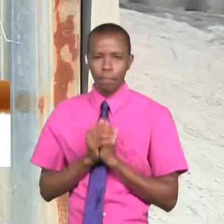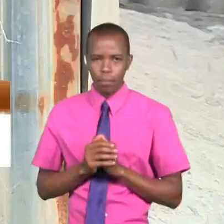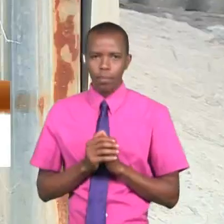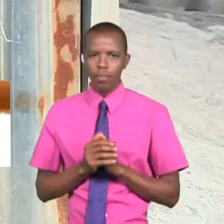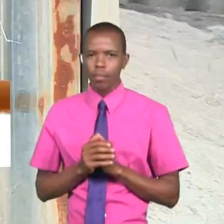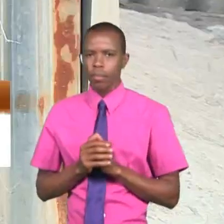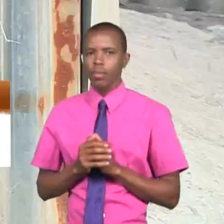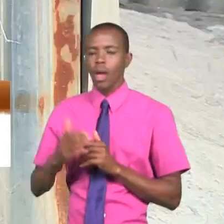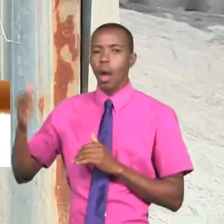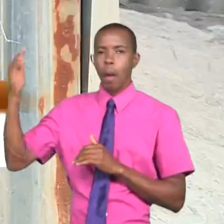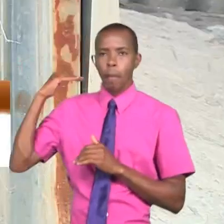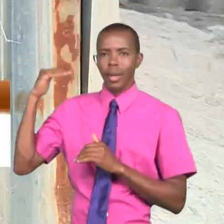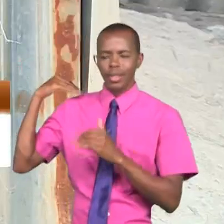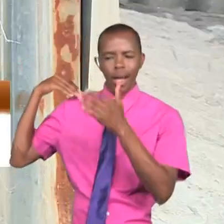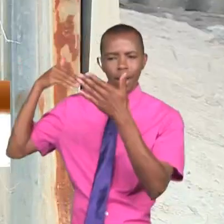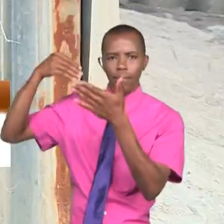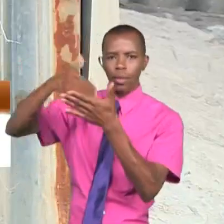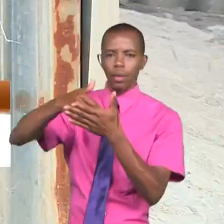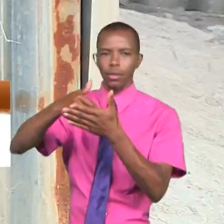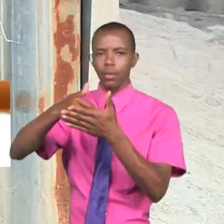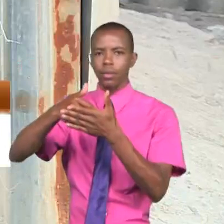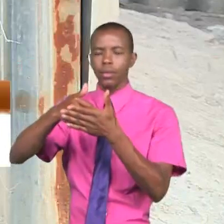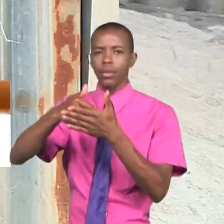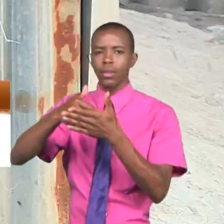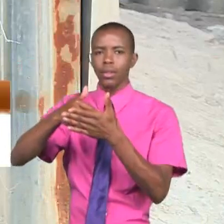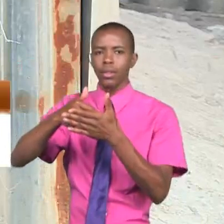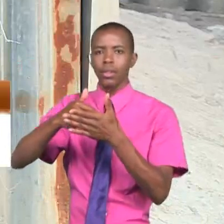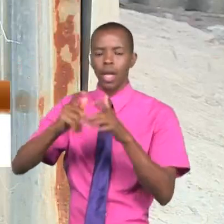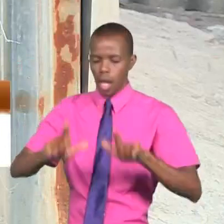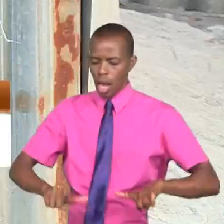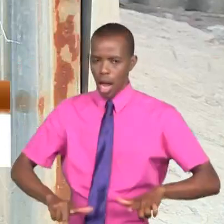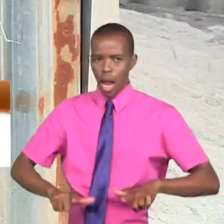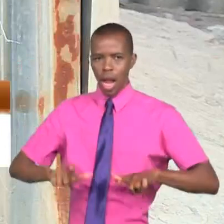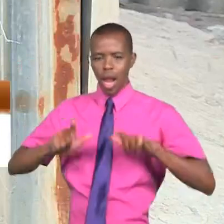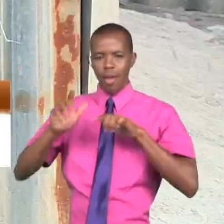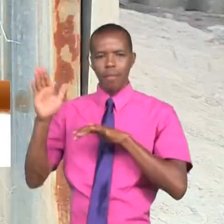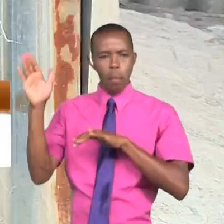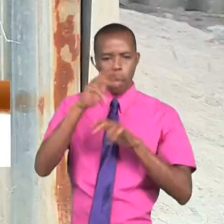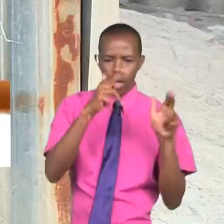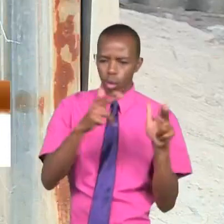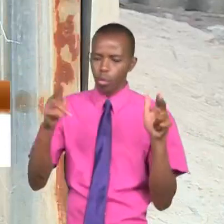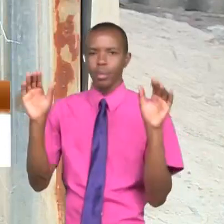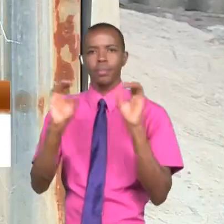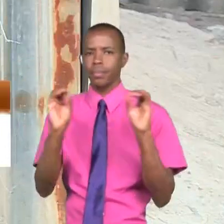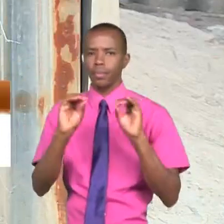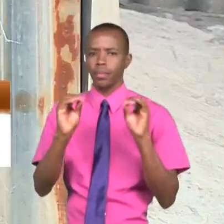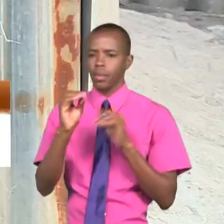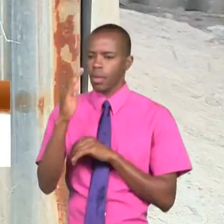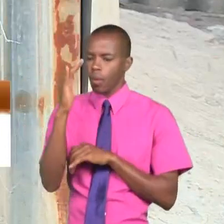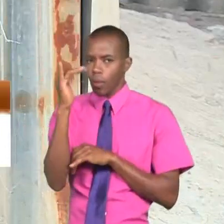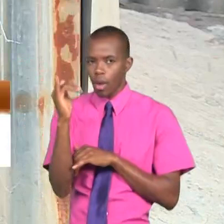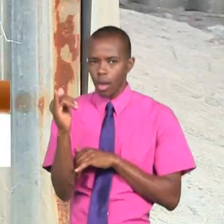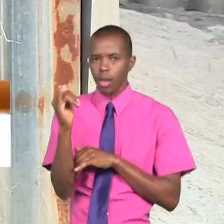huo hata bado sasa maisha haijakuwa sawa kwa sababu